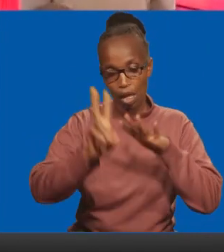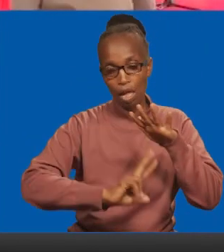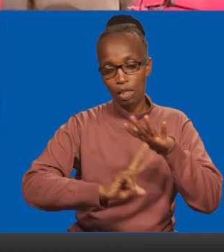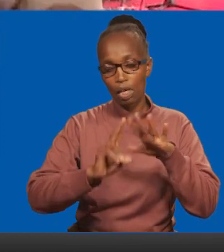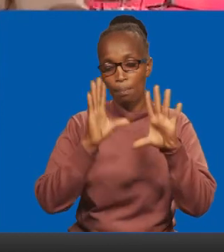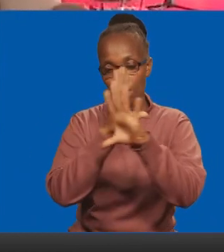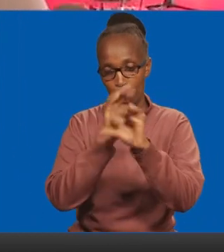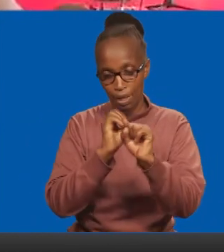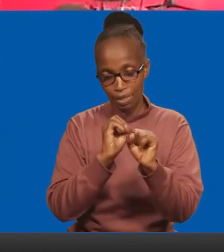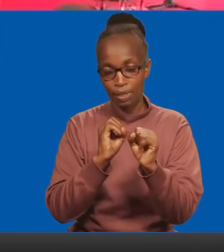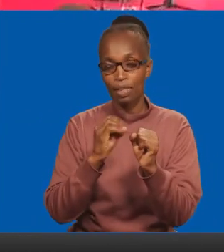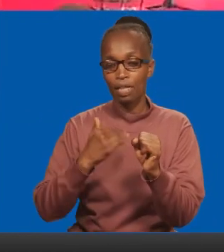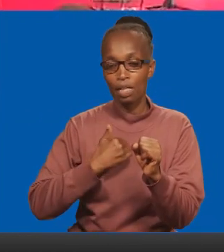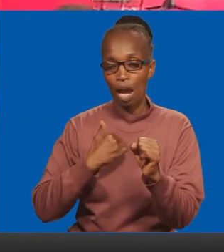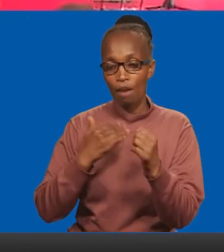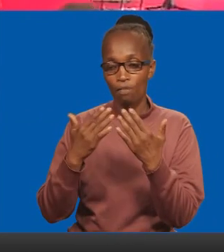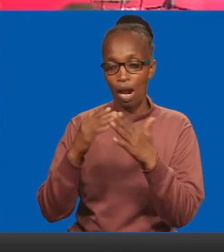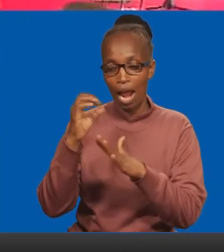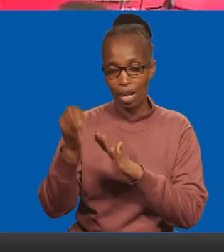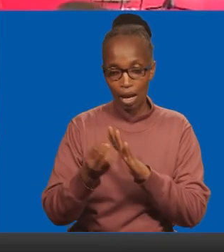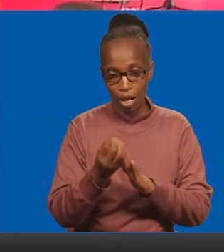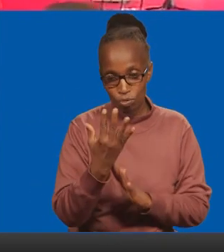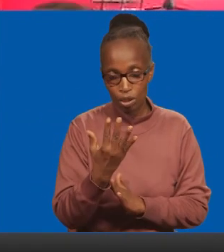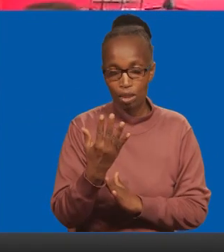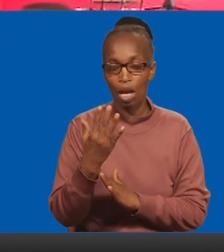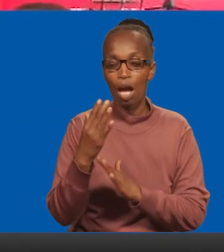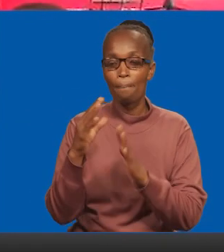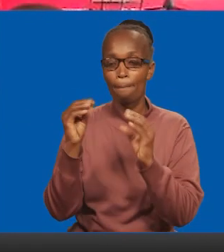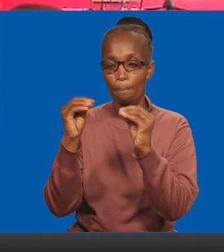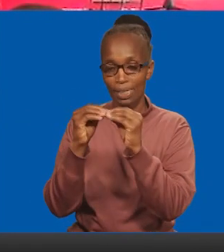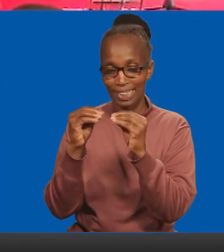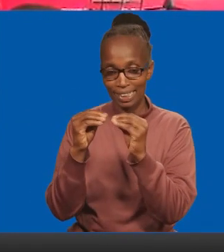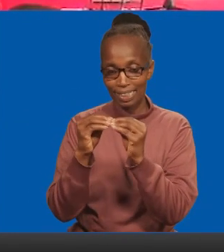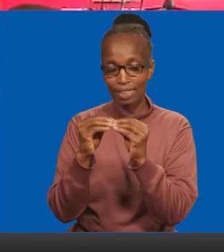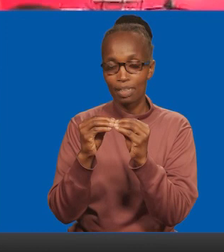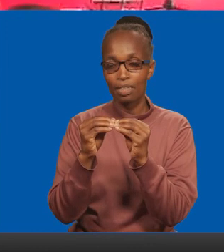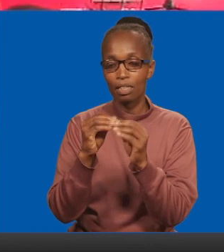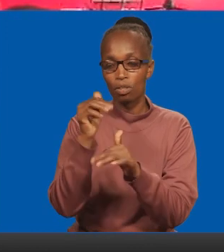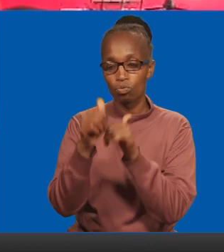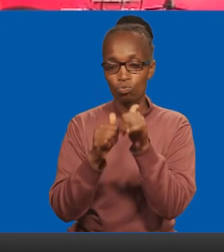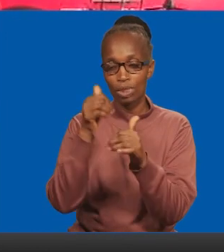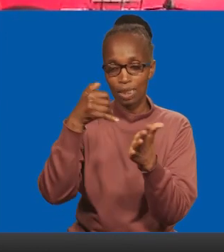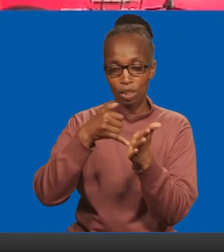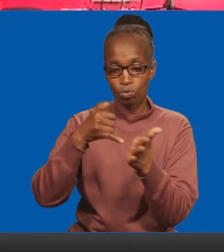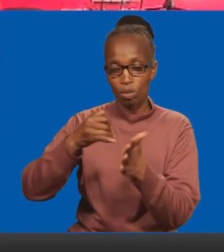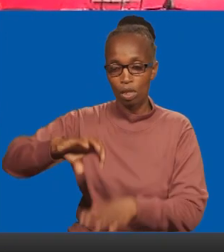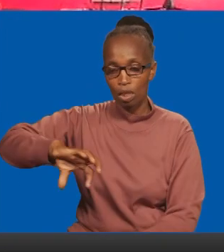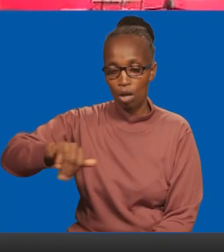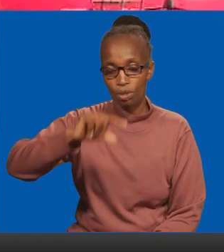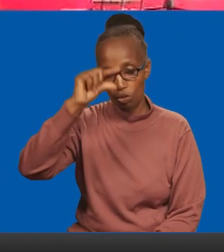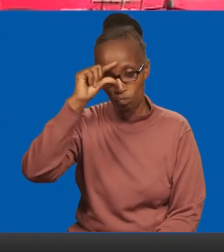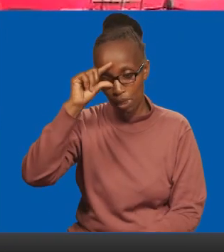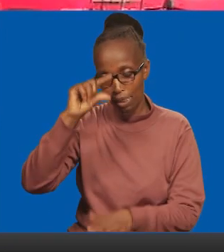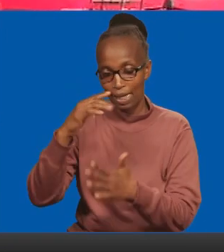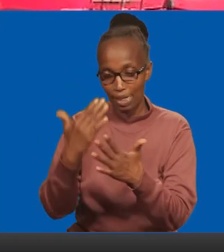Naibu wa Rais Rigathi Gachagua amefungua kikao cha baraza la pamoja kuhusu masuala ya uchumi Ibec kinachojumuisha serikali